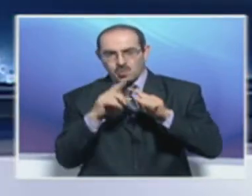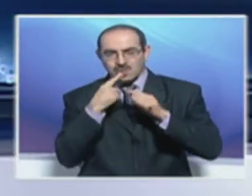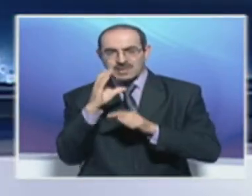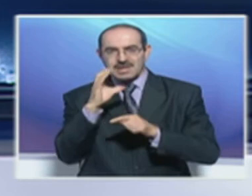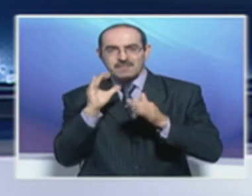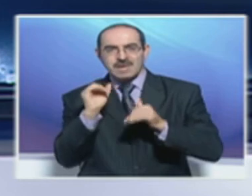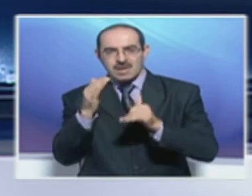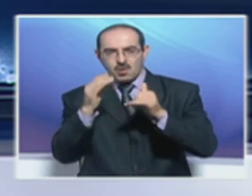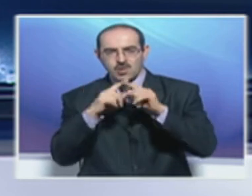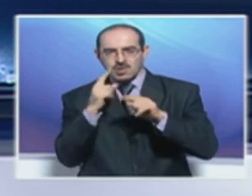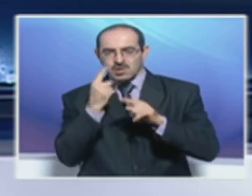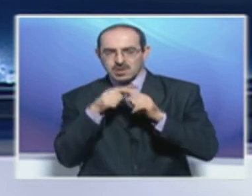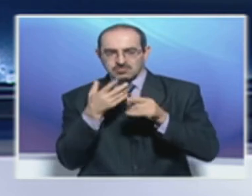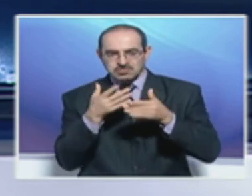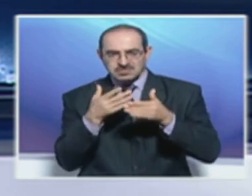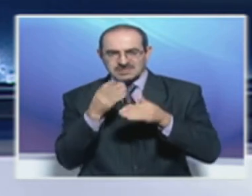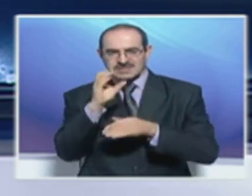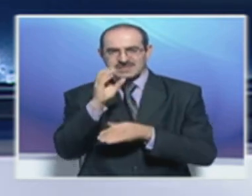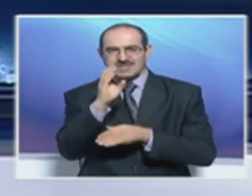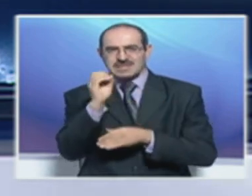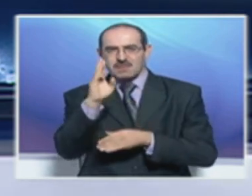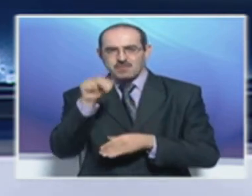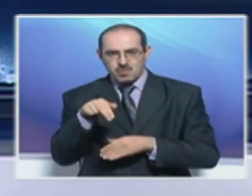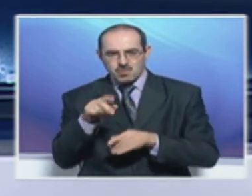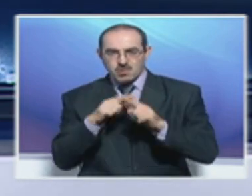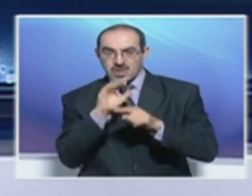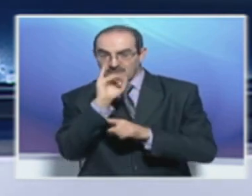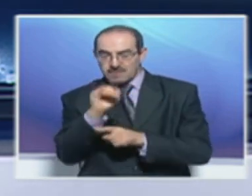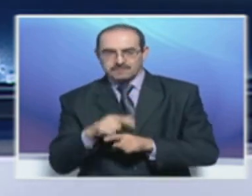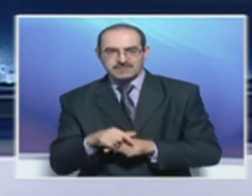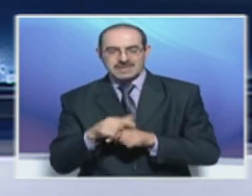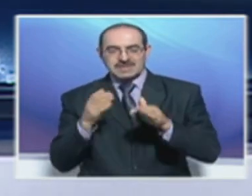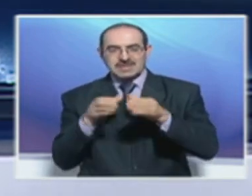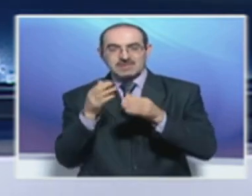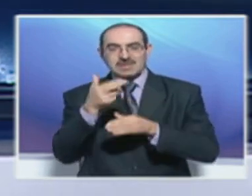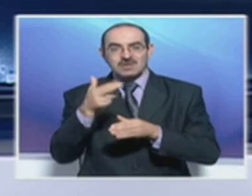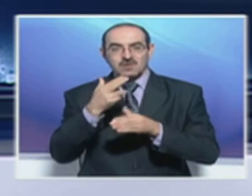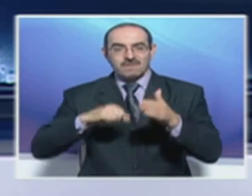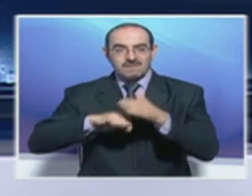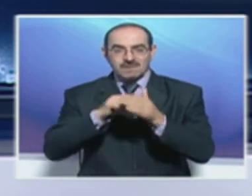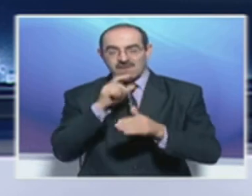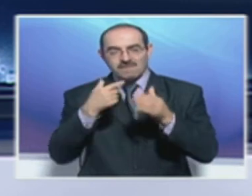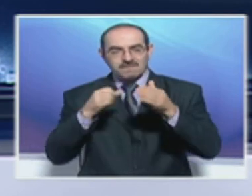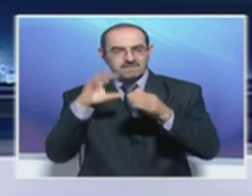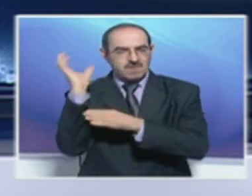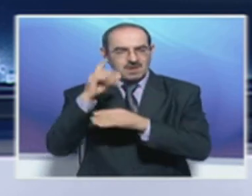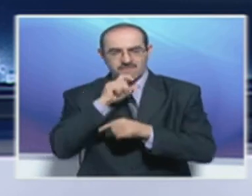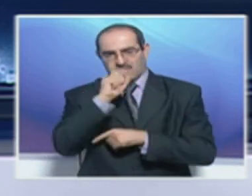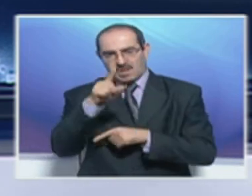الكاميرون منتخب البلد المنظم الغابون، مع الإشارة أن الخضر أنهوا كل مباريات الدور